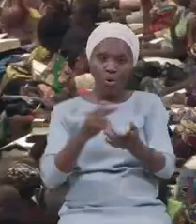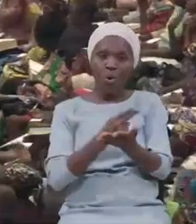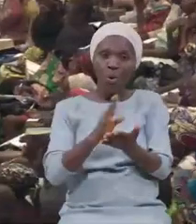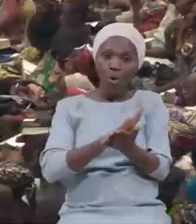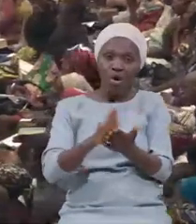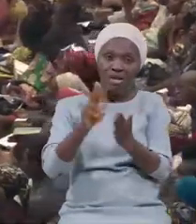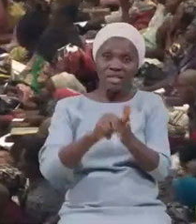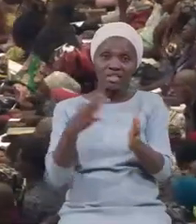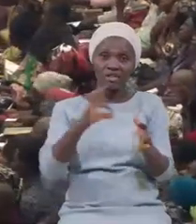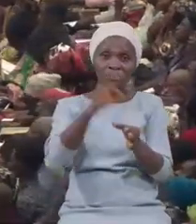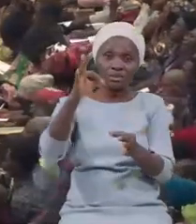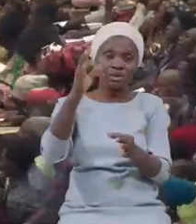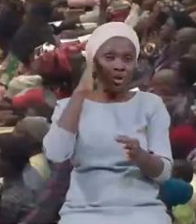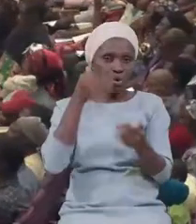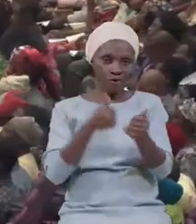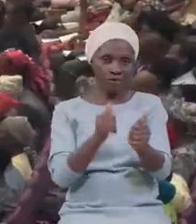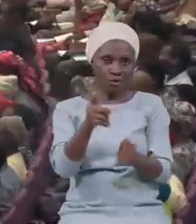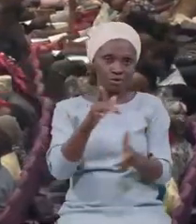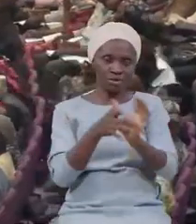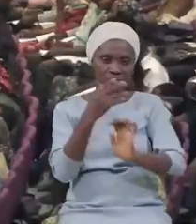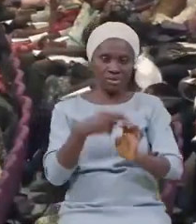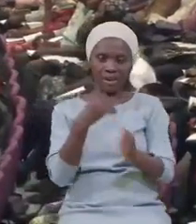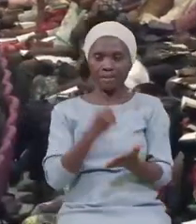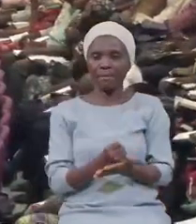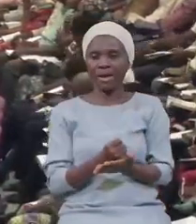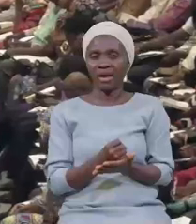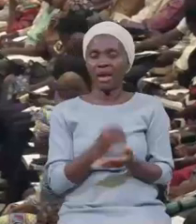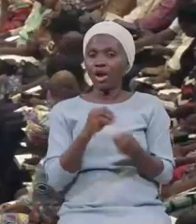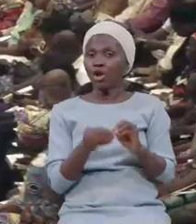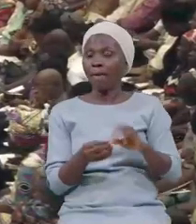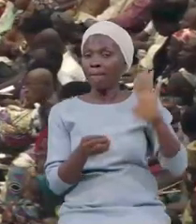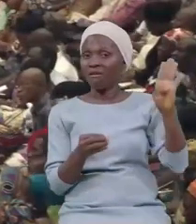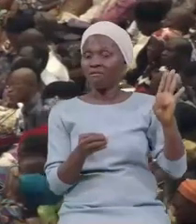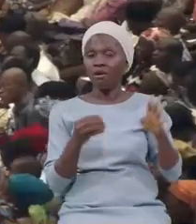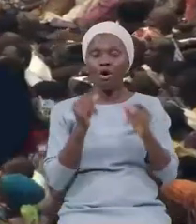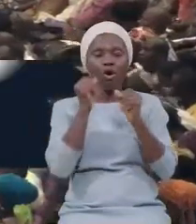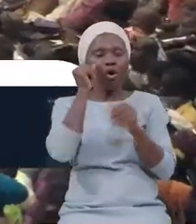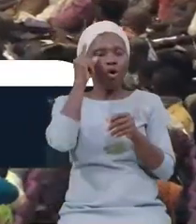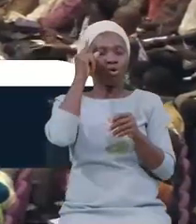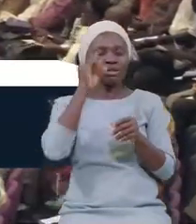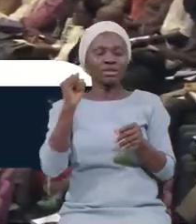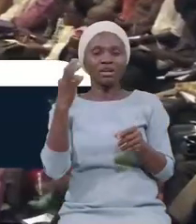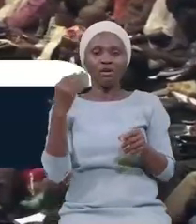accompagnera au nom de Jésus. Numéro 4, la perception de l'Écriture.